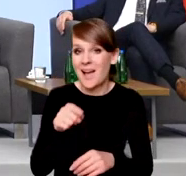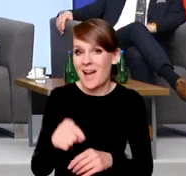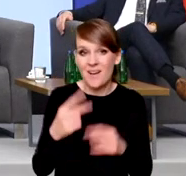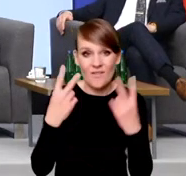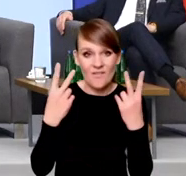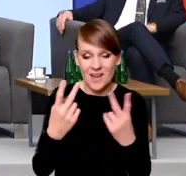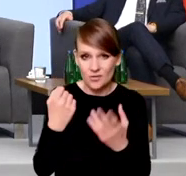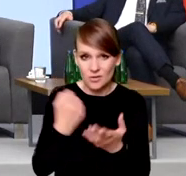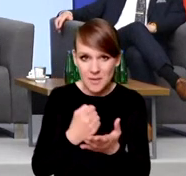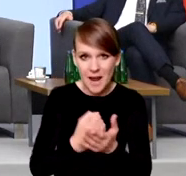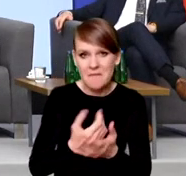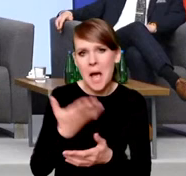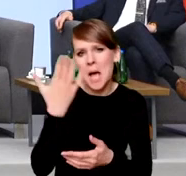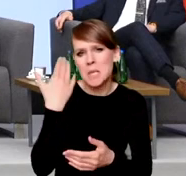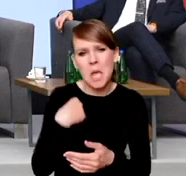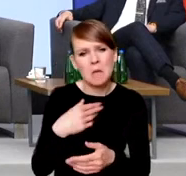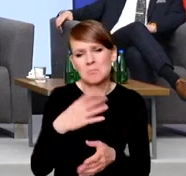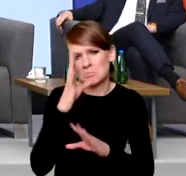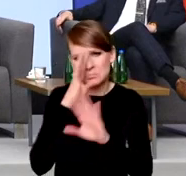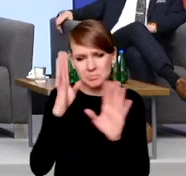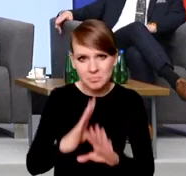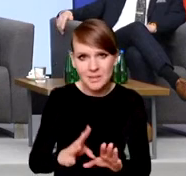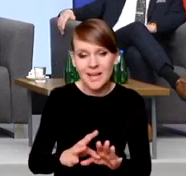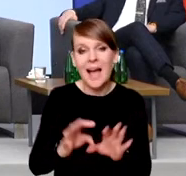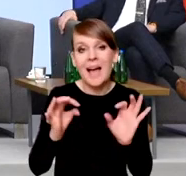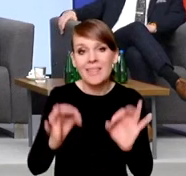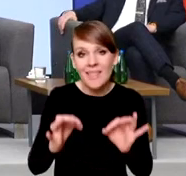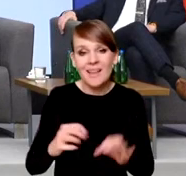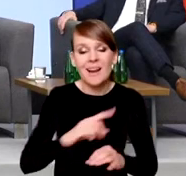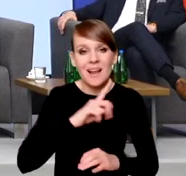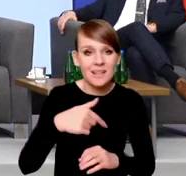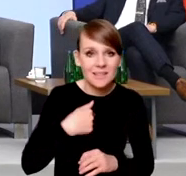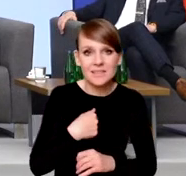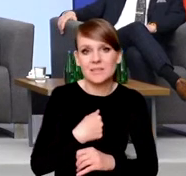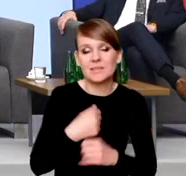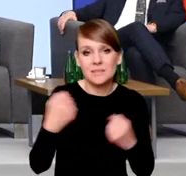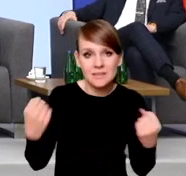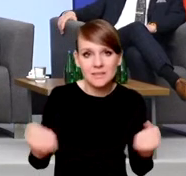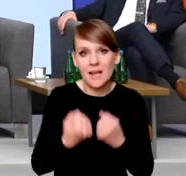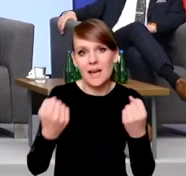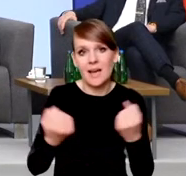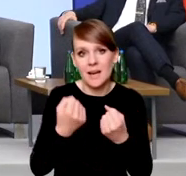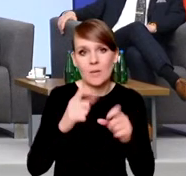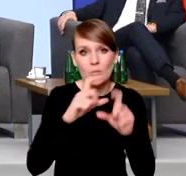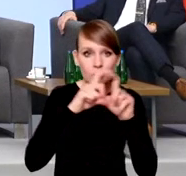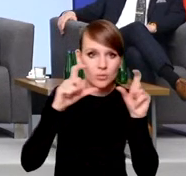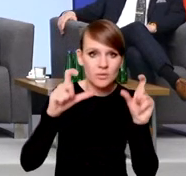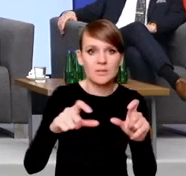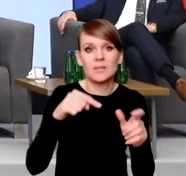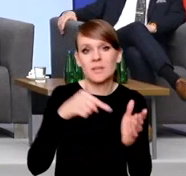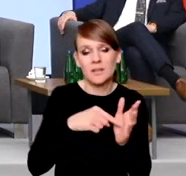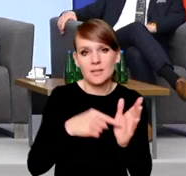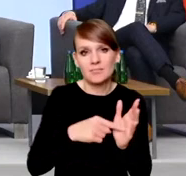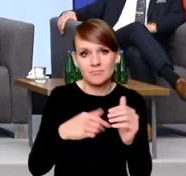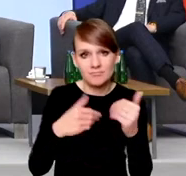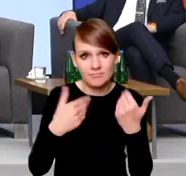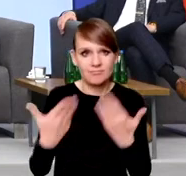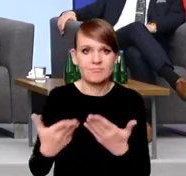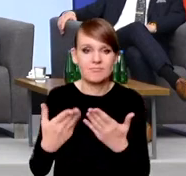wagi, więc sukcesywnie staramy się przystosować te budynki dla osób z